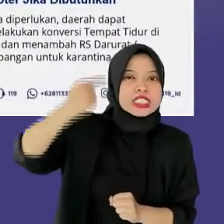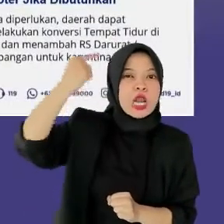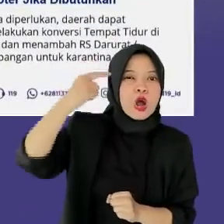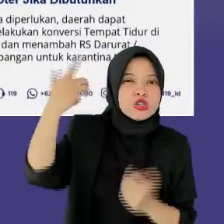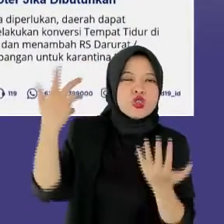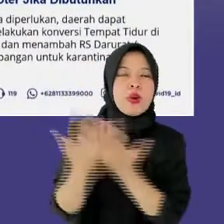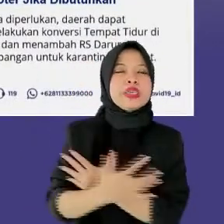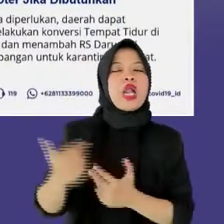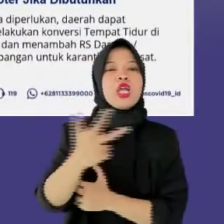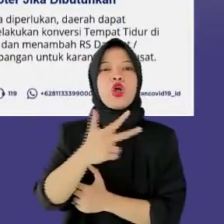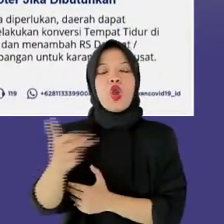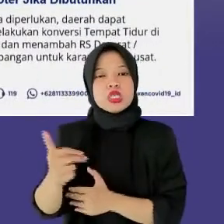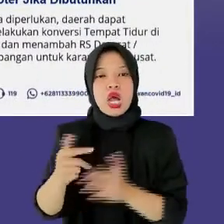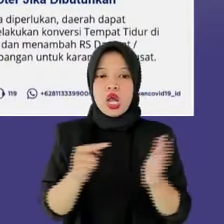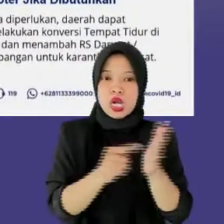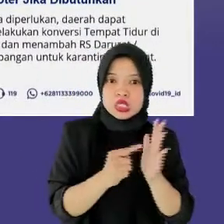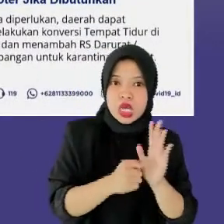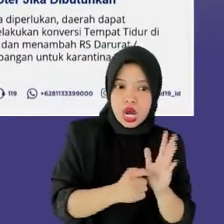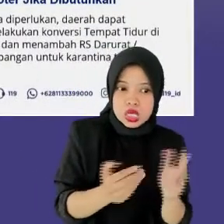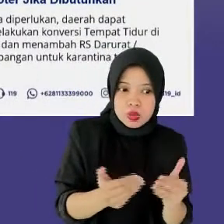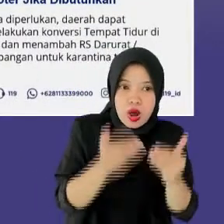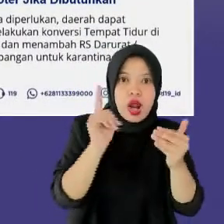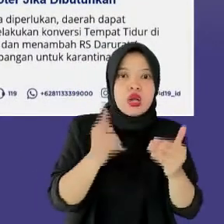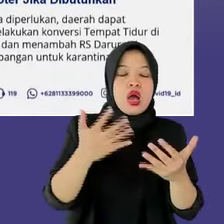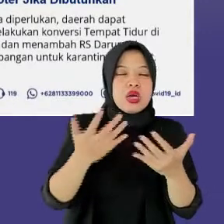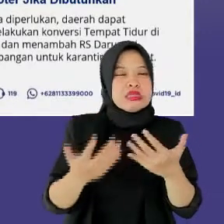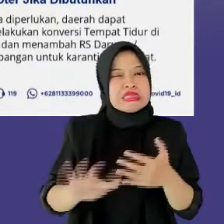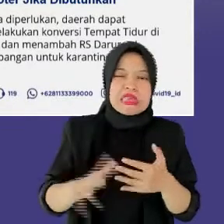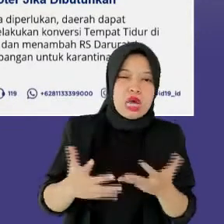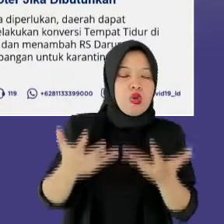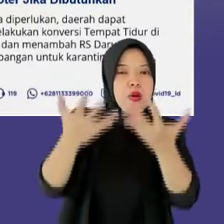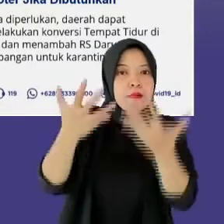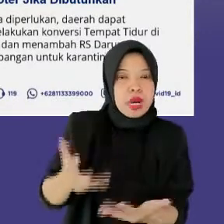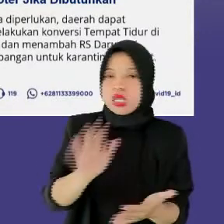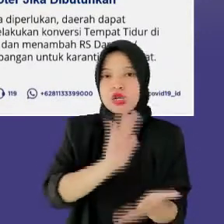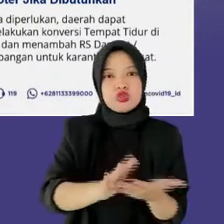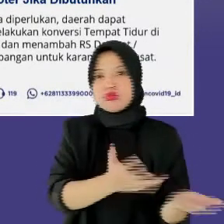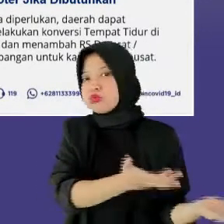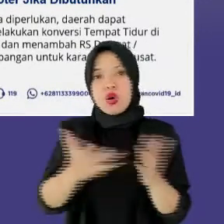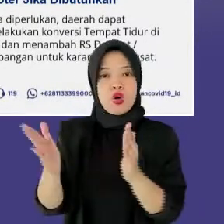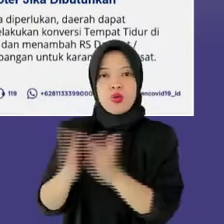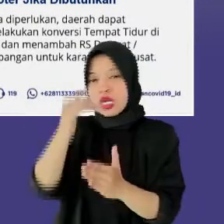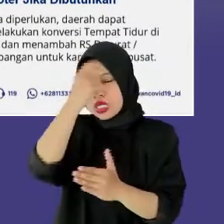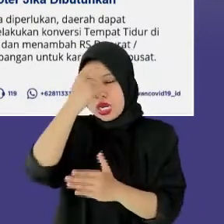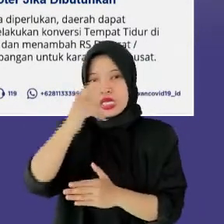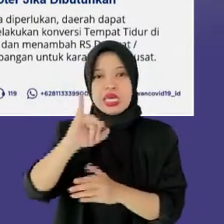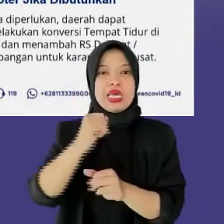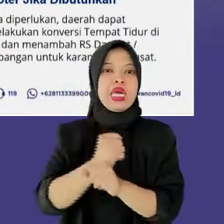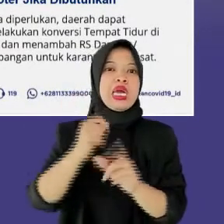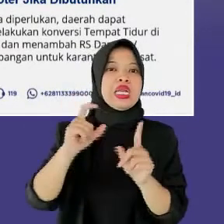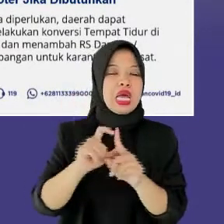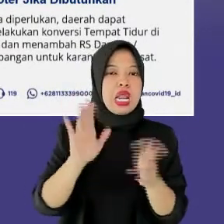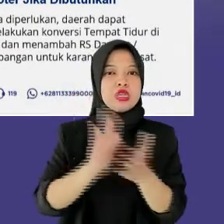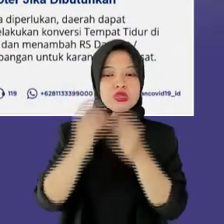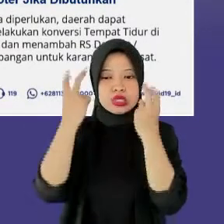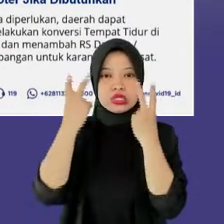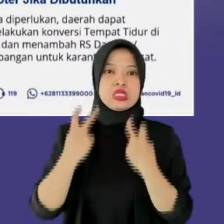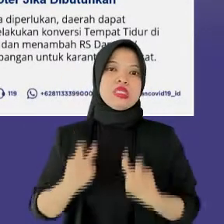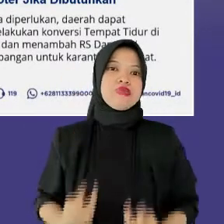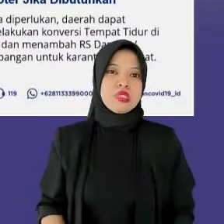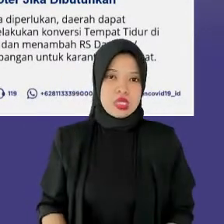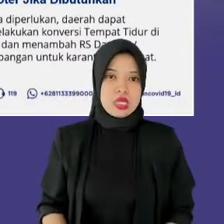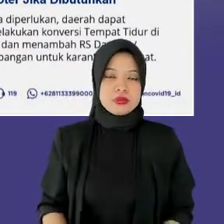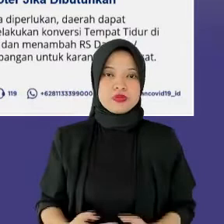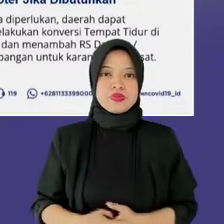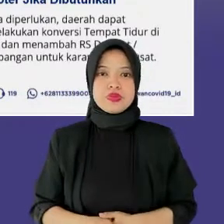kepada masyarakat Indonesia, jika muncul gejala sudah sedang atau berat, segera langsung ke rumah sakit, IGD, untuk dilakukan pemeriksaan lebih lanjut